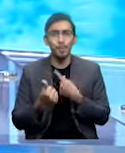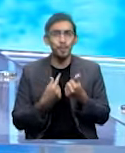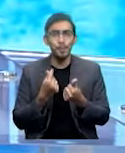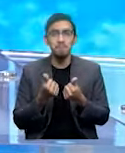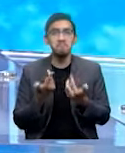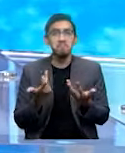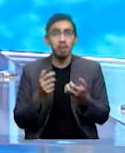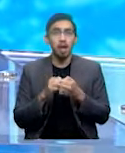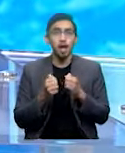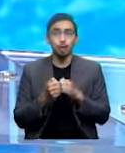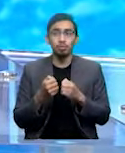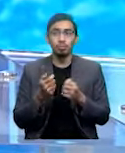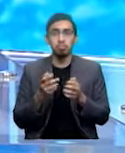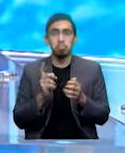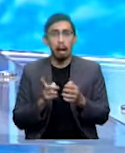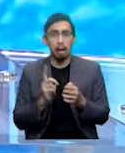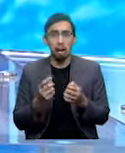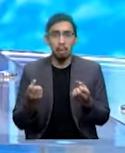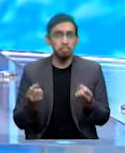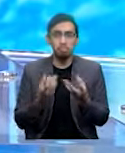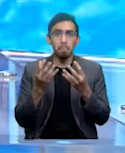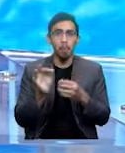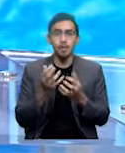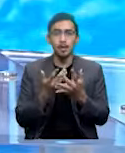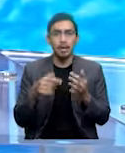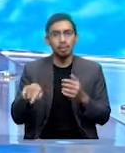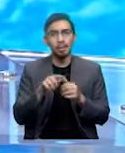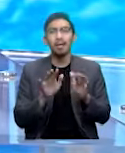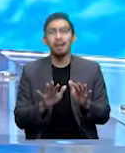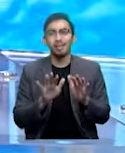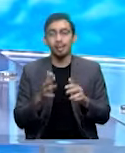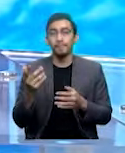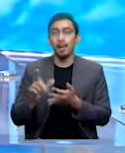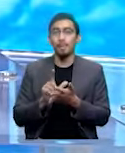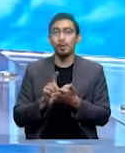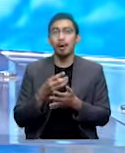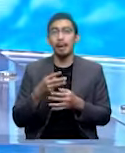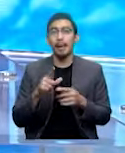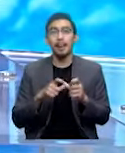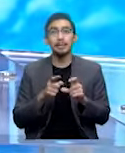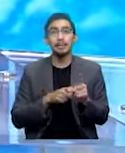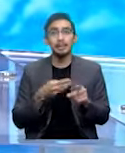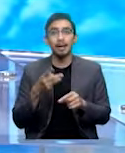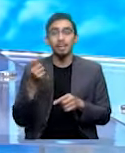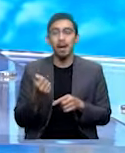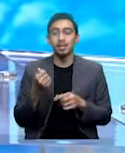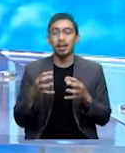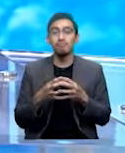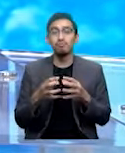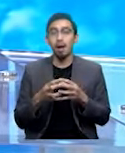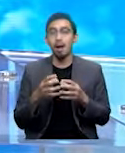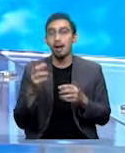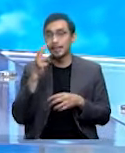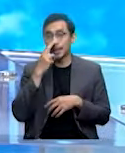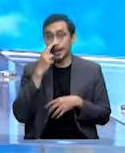ada temuan kasus berbahaya, masyarakat perlu waspada. Berikut laporan dari Elsa Casey dari Pasar Buah Senen, Jakarta Pusat.